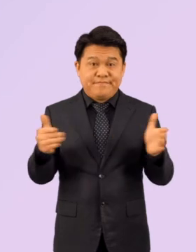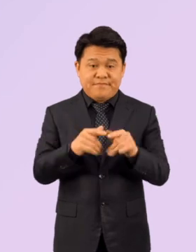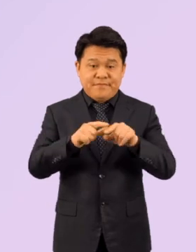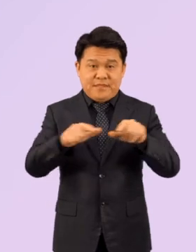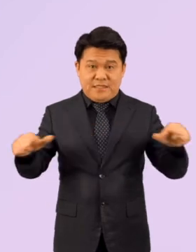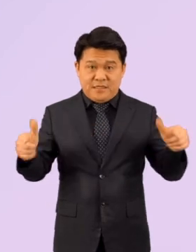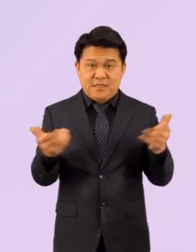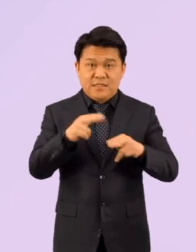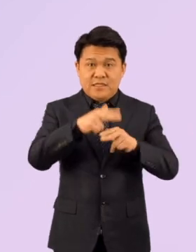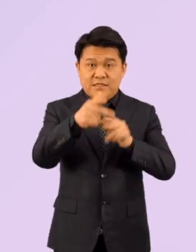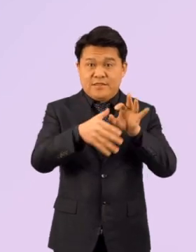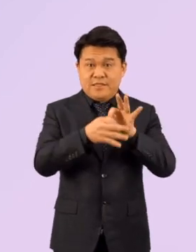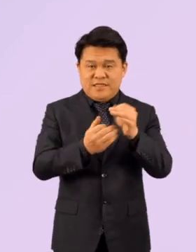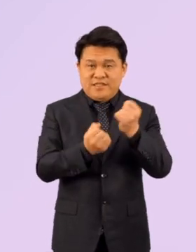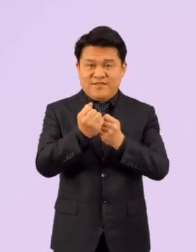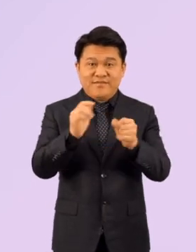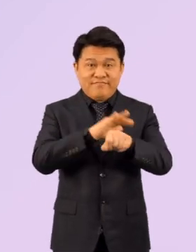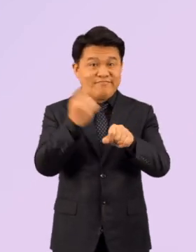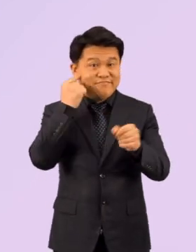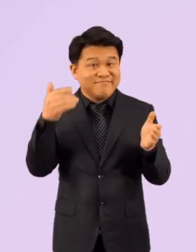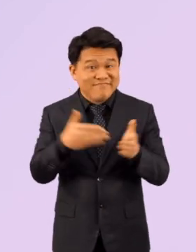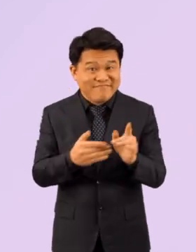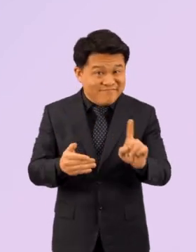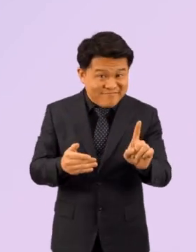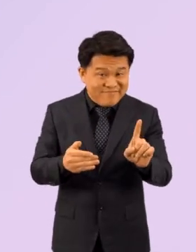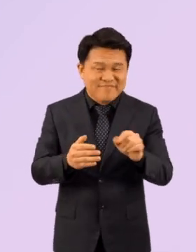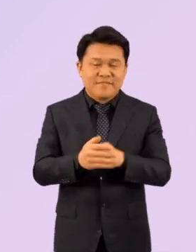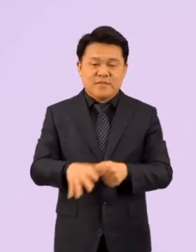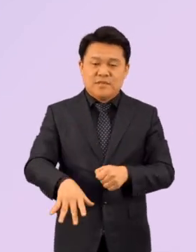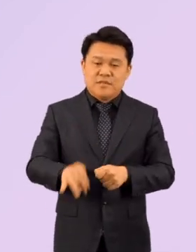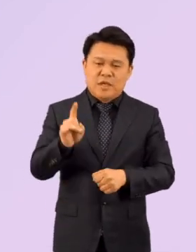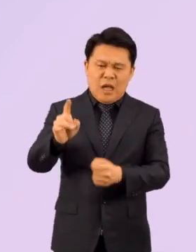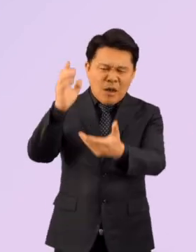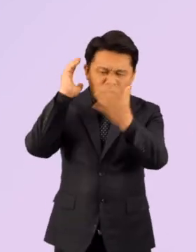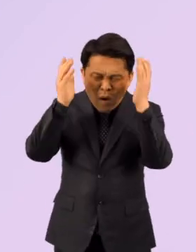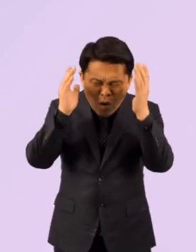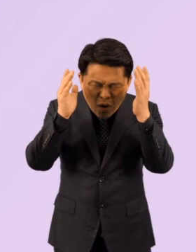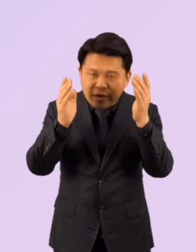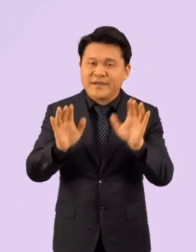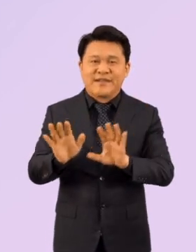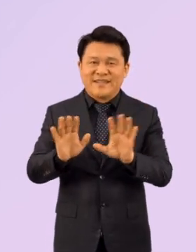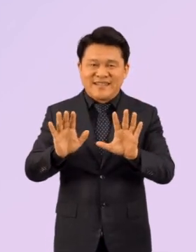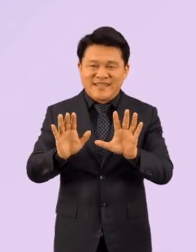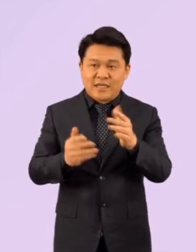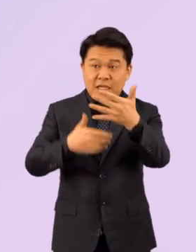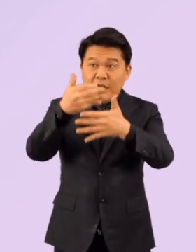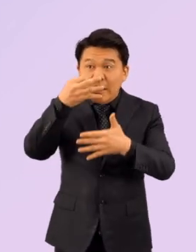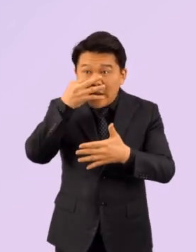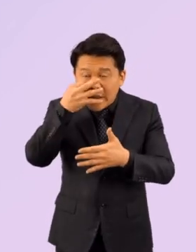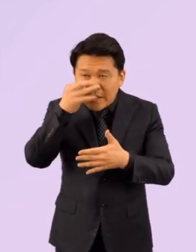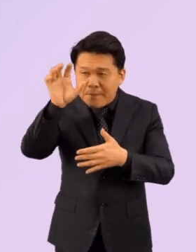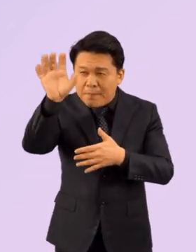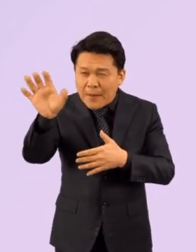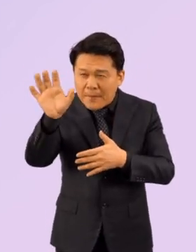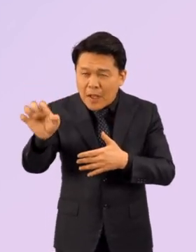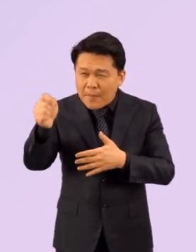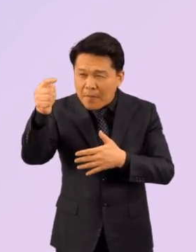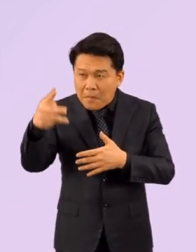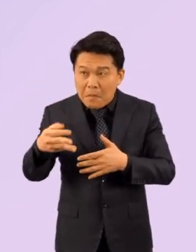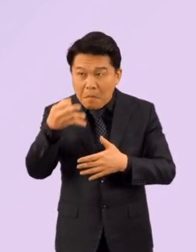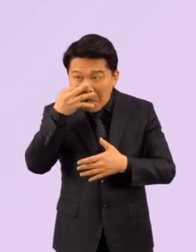지금까지 일반형 일자리 사업에 대한 안내 잘 들으셨나요? 처음에는 복잡한 것 같지만 안내 영상을 두 번, 세